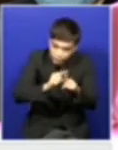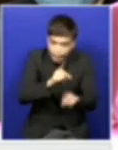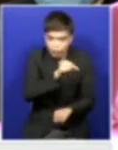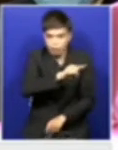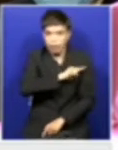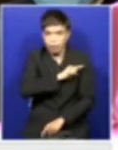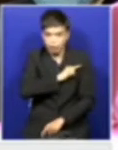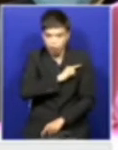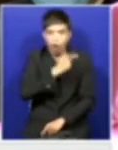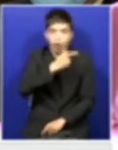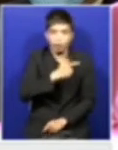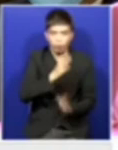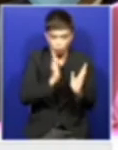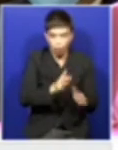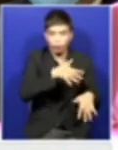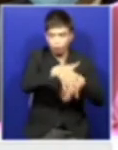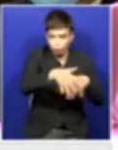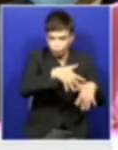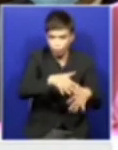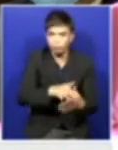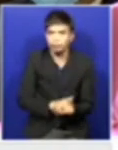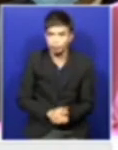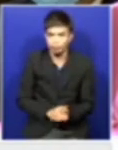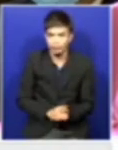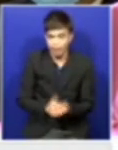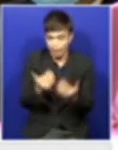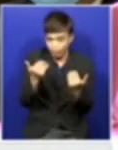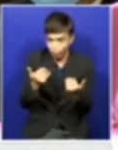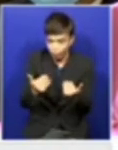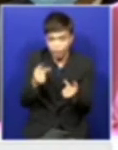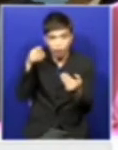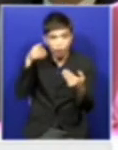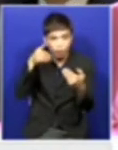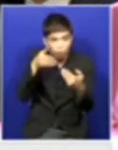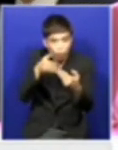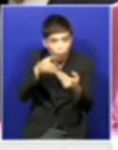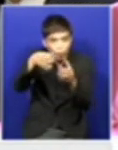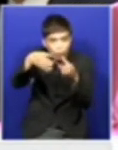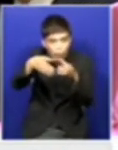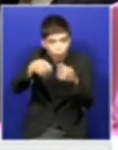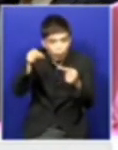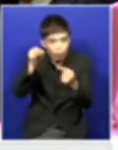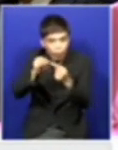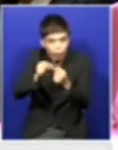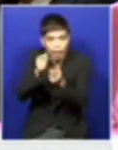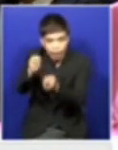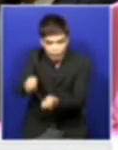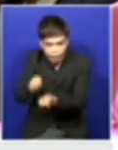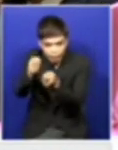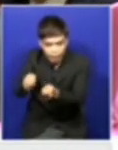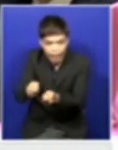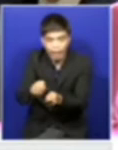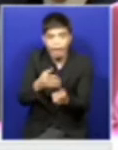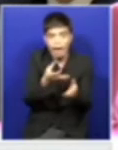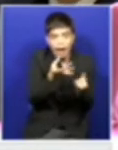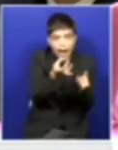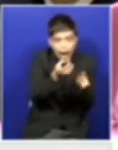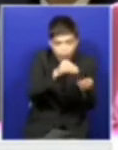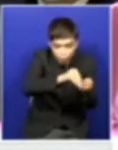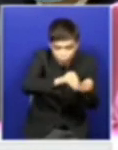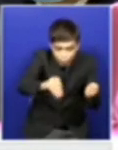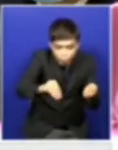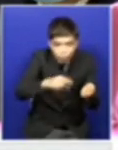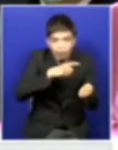กษตรโดยเฉพาะเกษตรวันนี้ครับทำนาก็ขาดทุนทำมันก็ขาดทุนสวนยางก็ขาดทุ